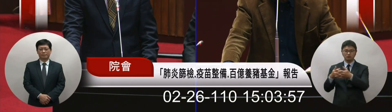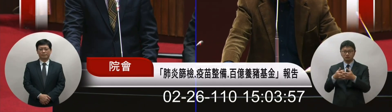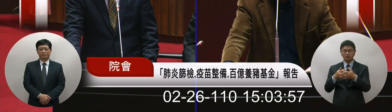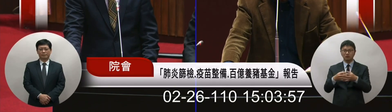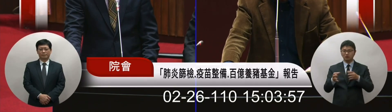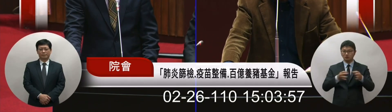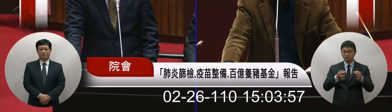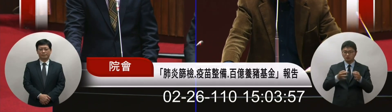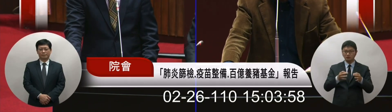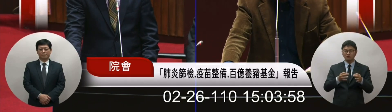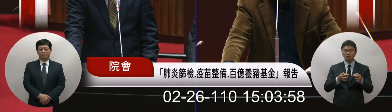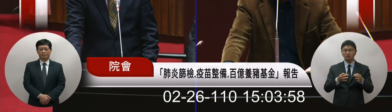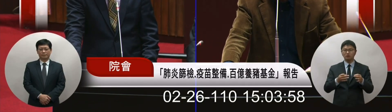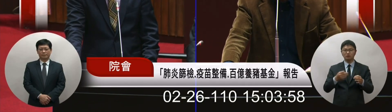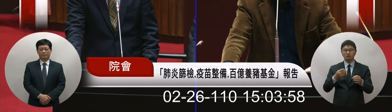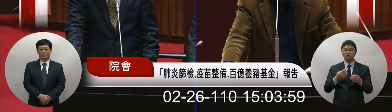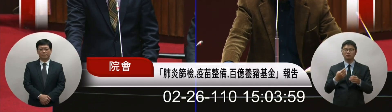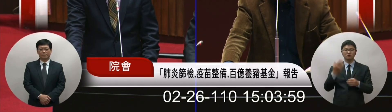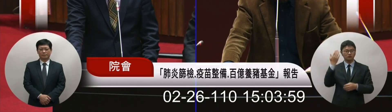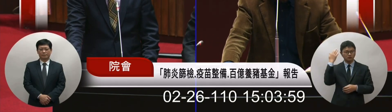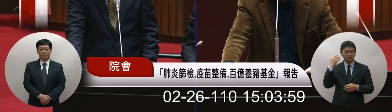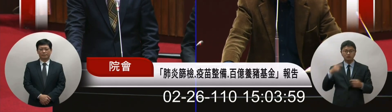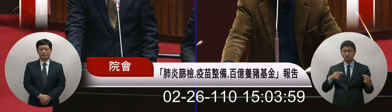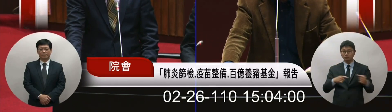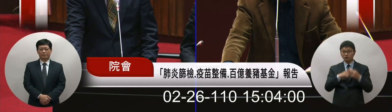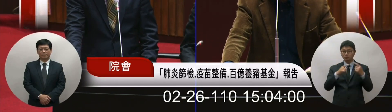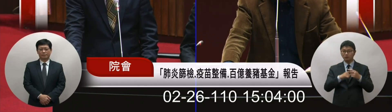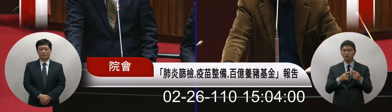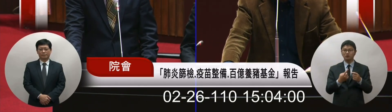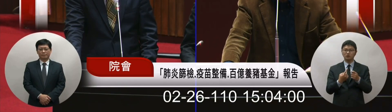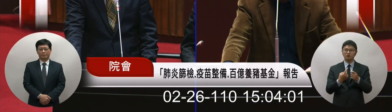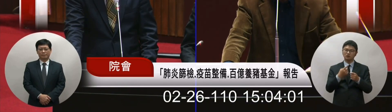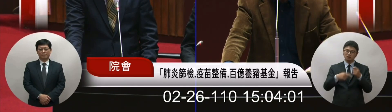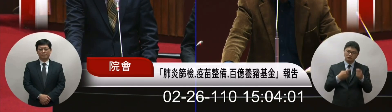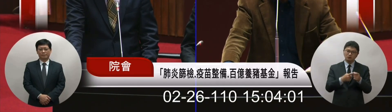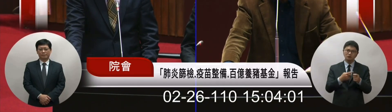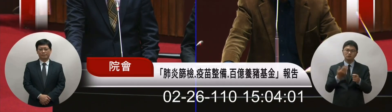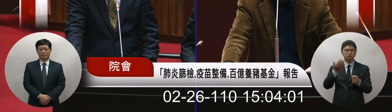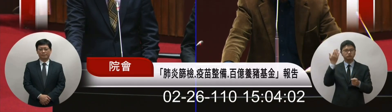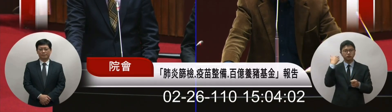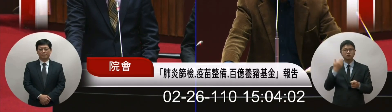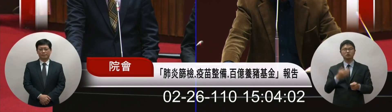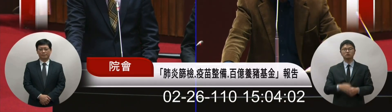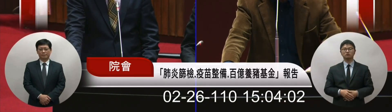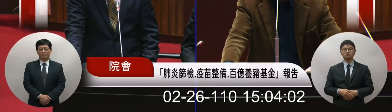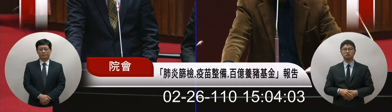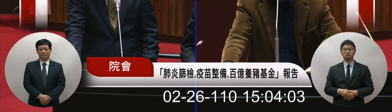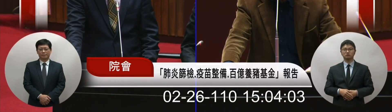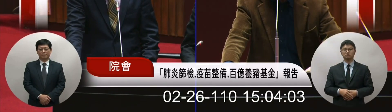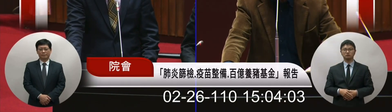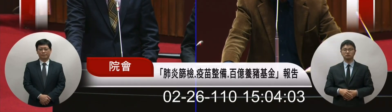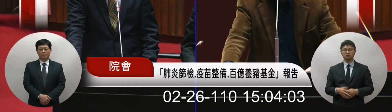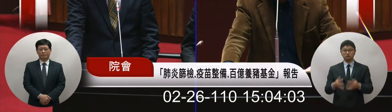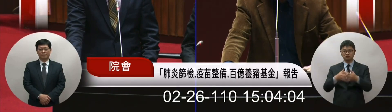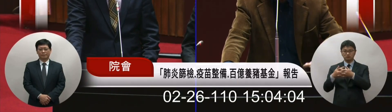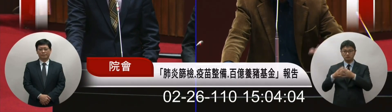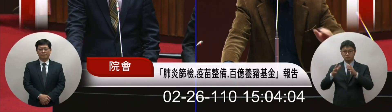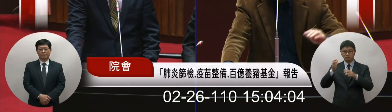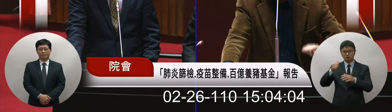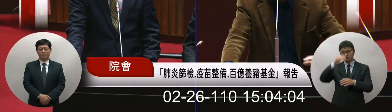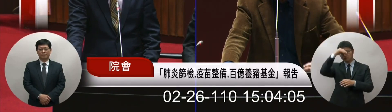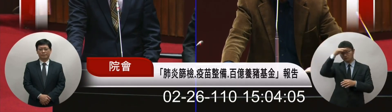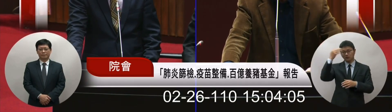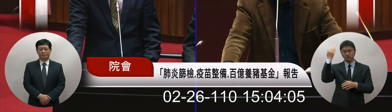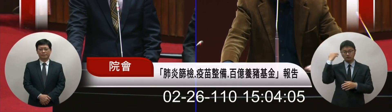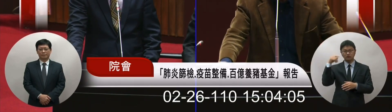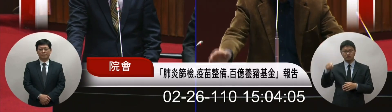状况哦，当年哦也没有多久了，一年前而已哦，川普政府突然的哦就提高